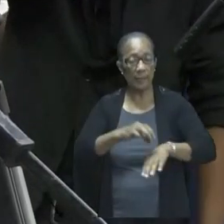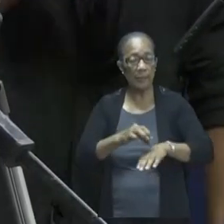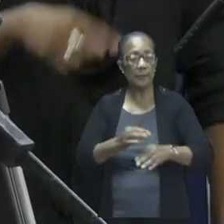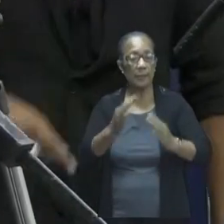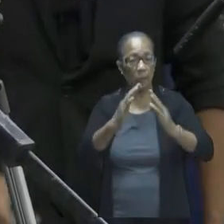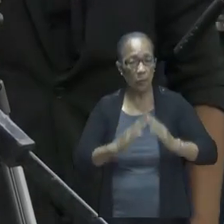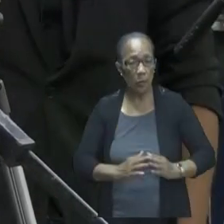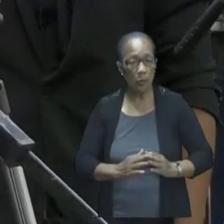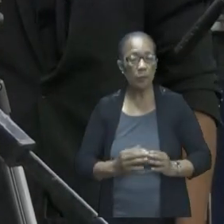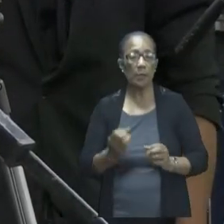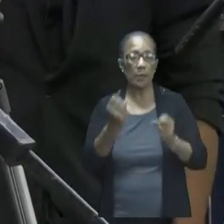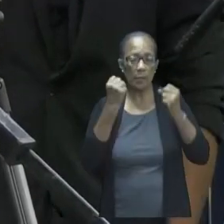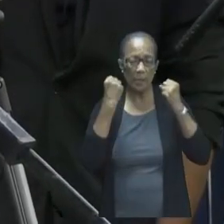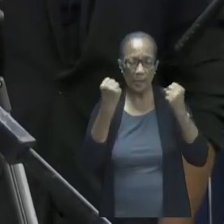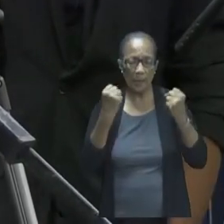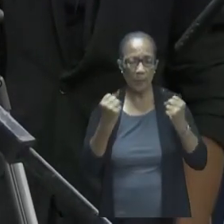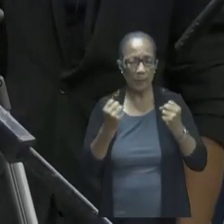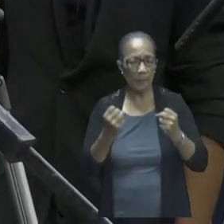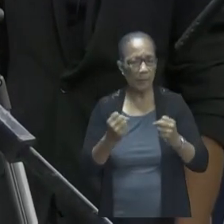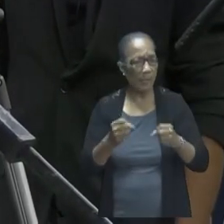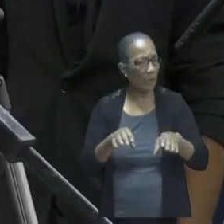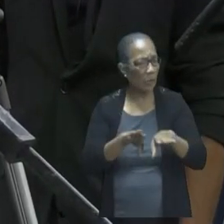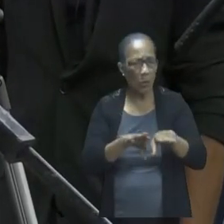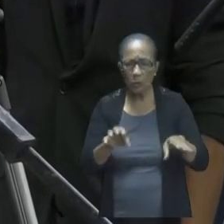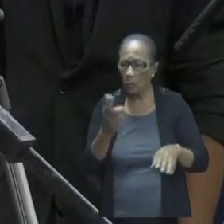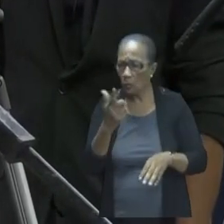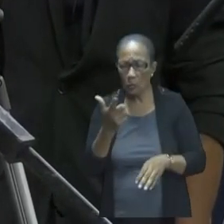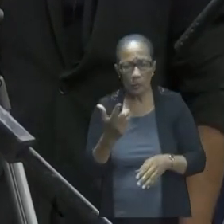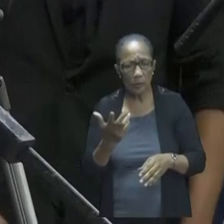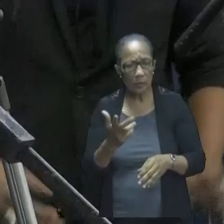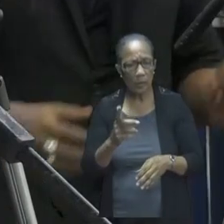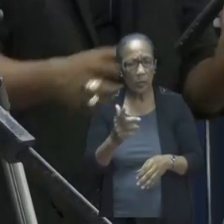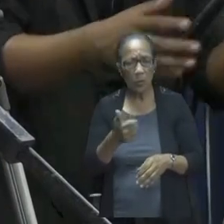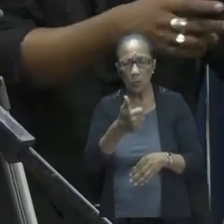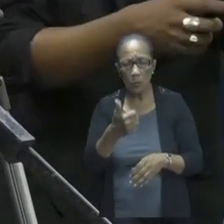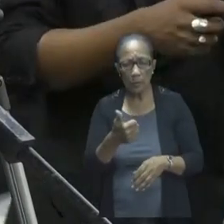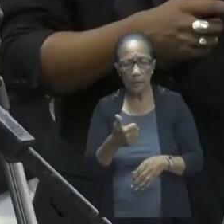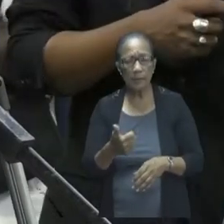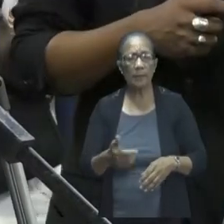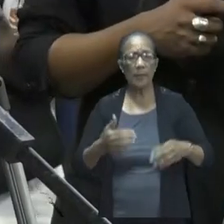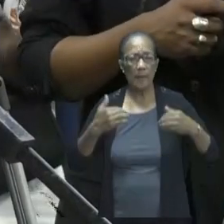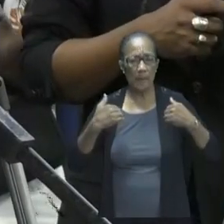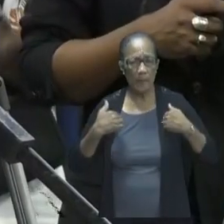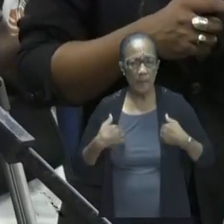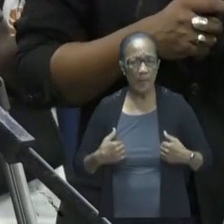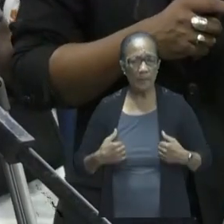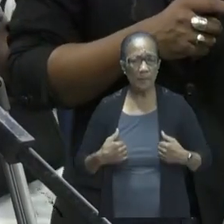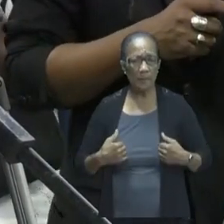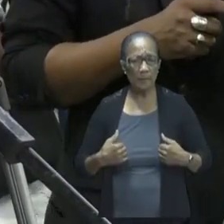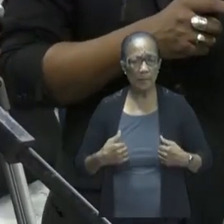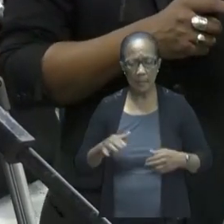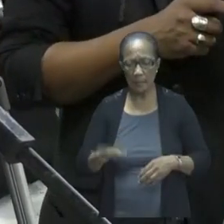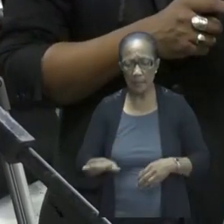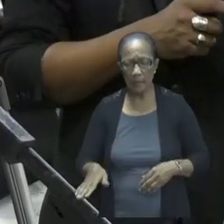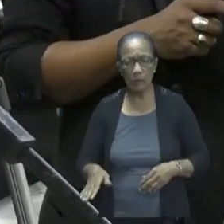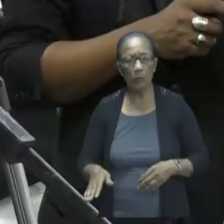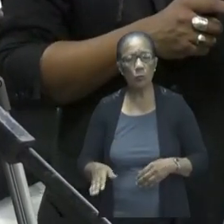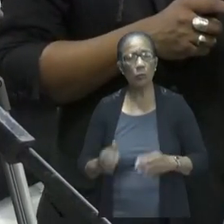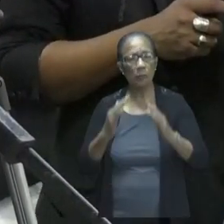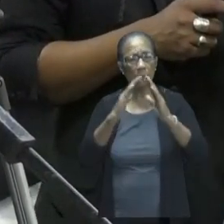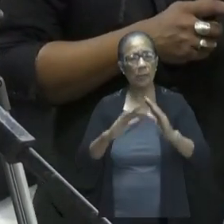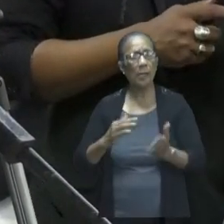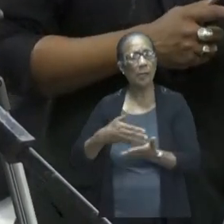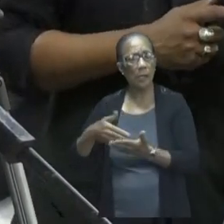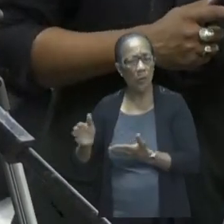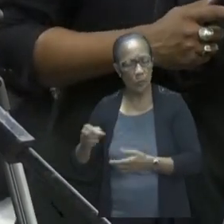capaciteit in niet optimaal is en dat ze dus mensen moeten af alle mensen om de accu leert kinderen moeten afvloeien voor jou en nu is er ook een